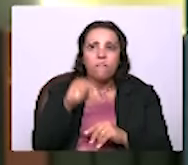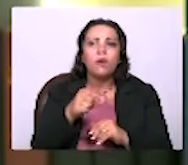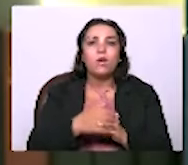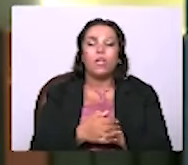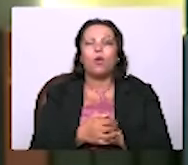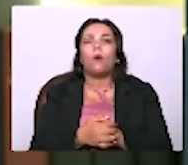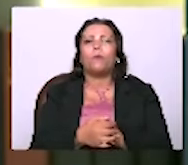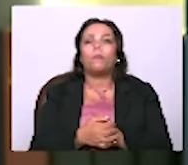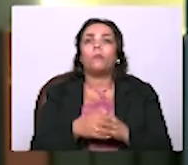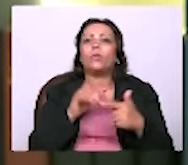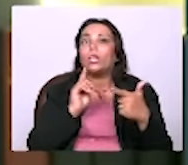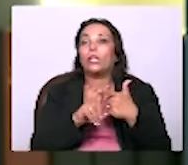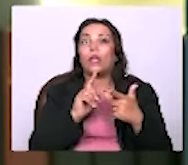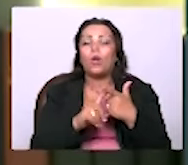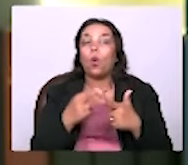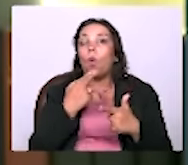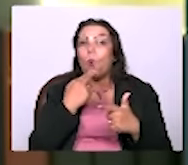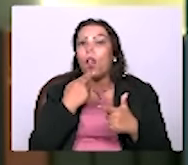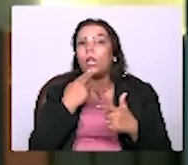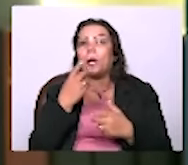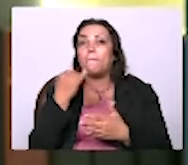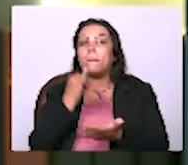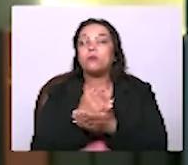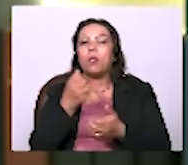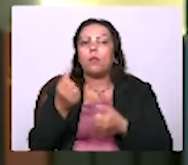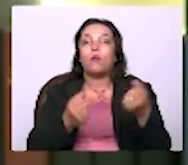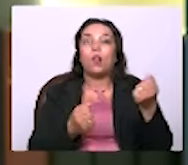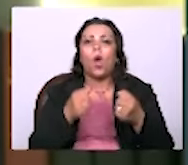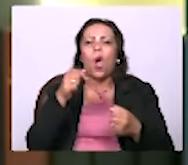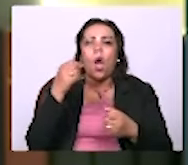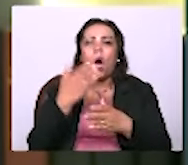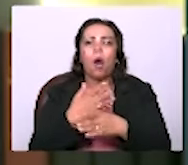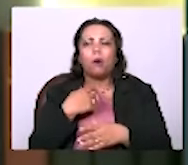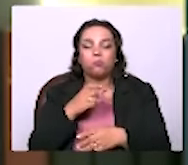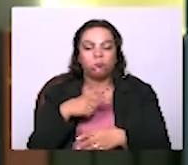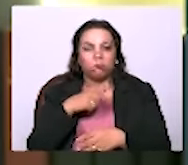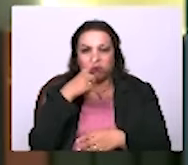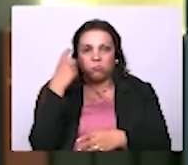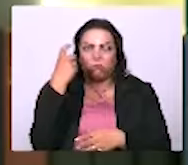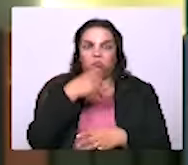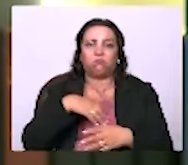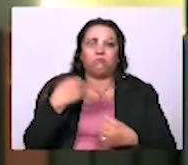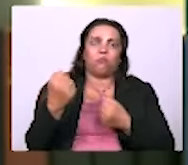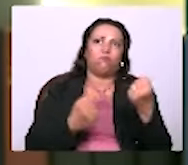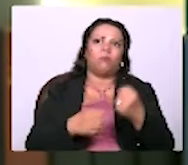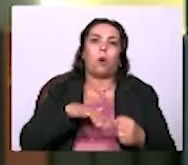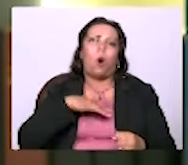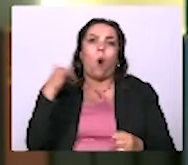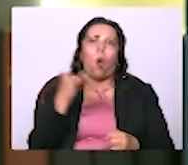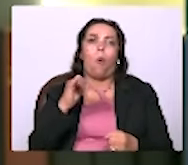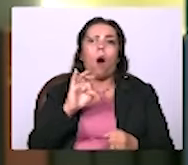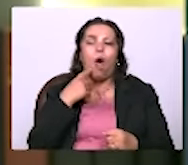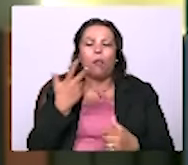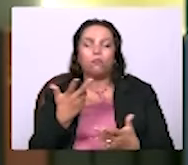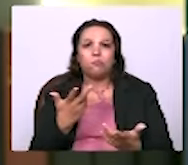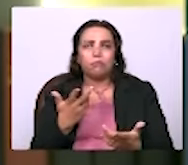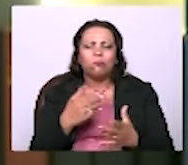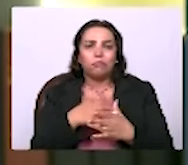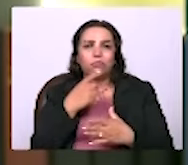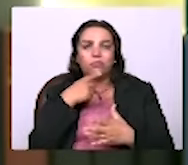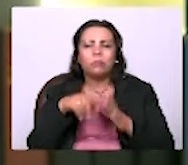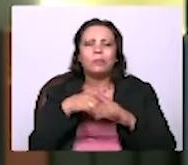اثنين ان السائق كان يقود الاتوبيس برعونه شديده وثبت بعد ذلك من